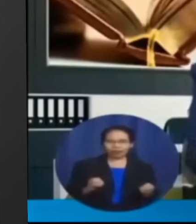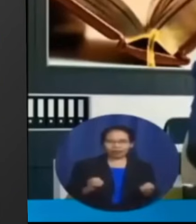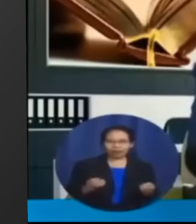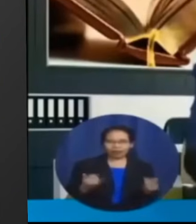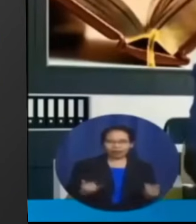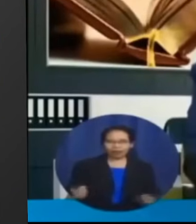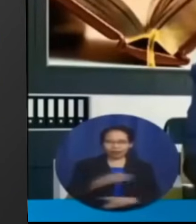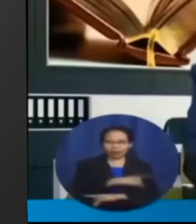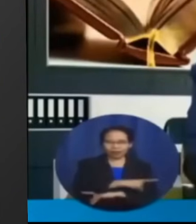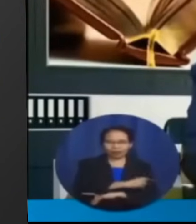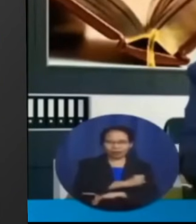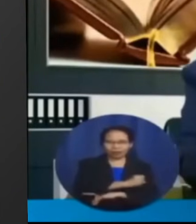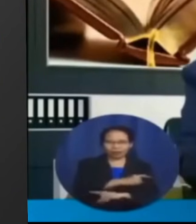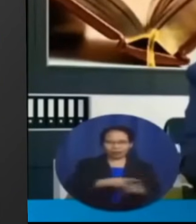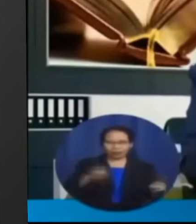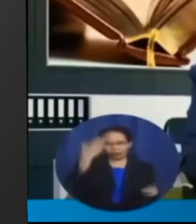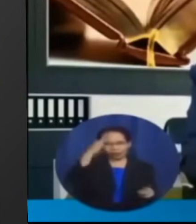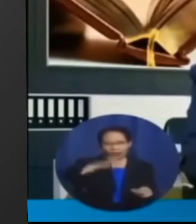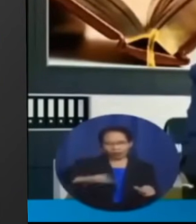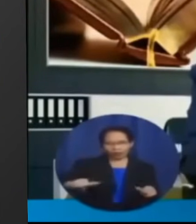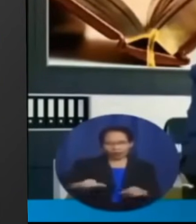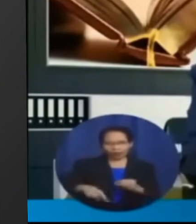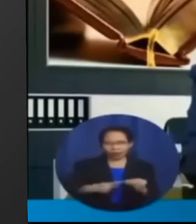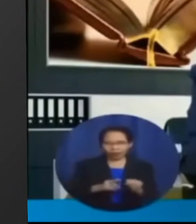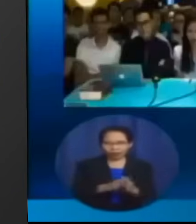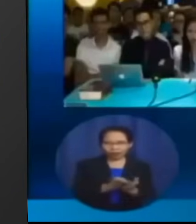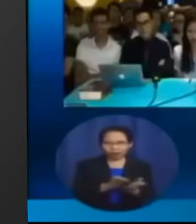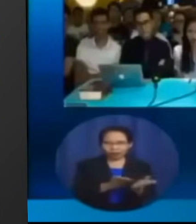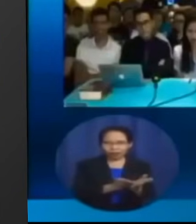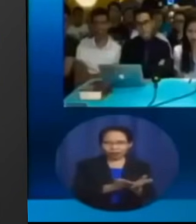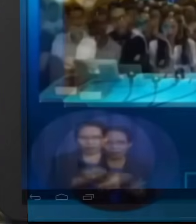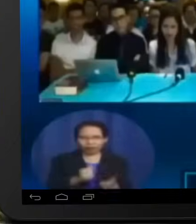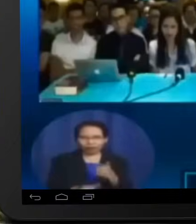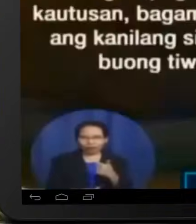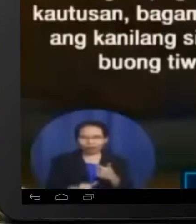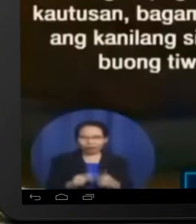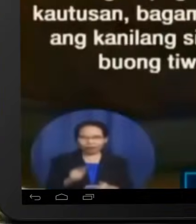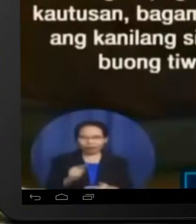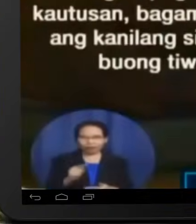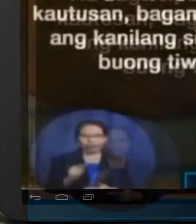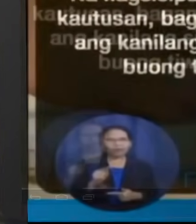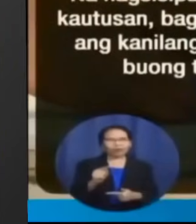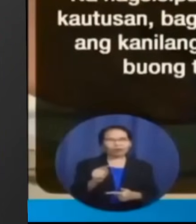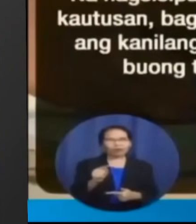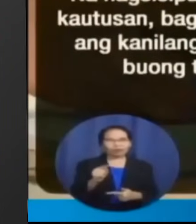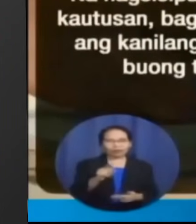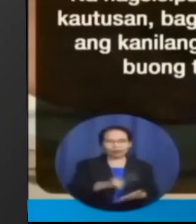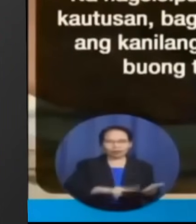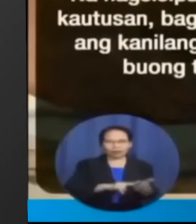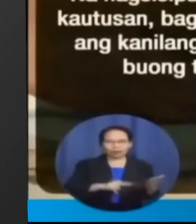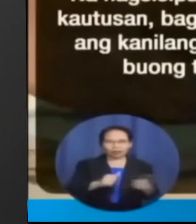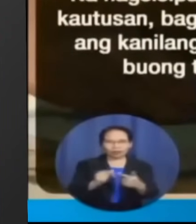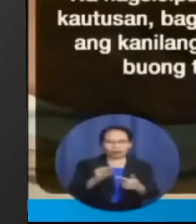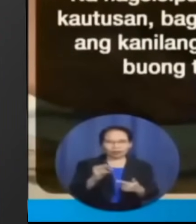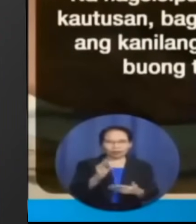Oh, basahin natin ang 1:7 ng Timoteo. Na nagsisipagnasang maging